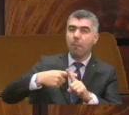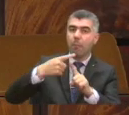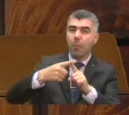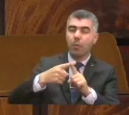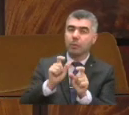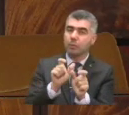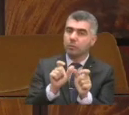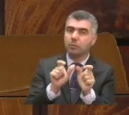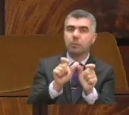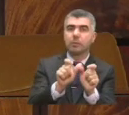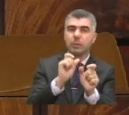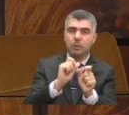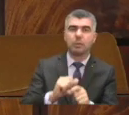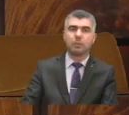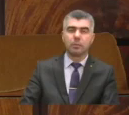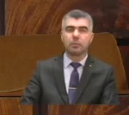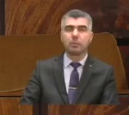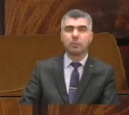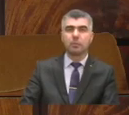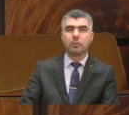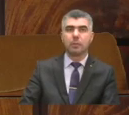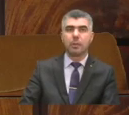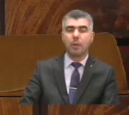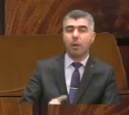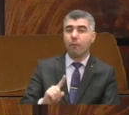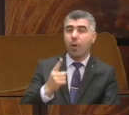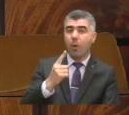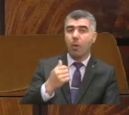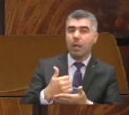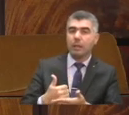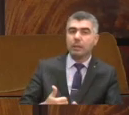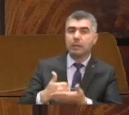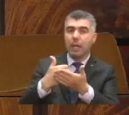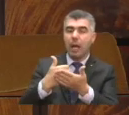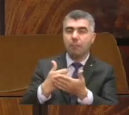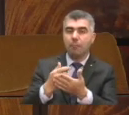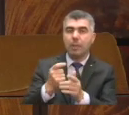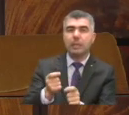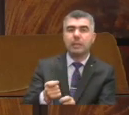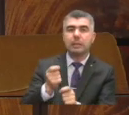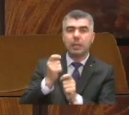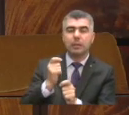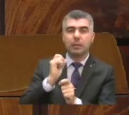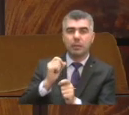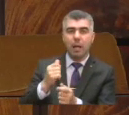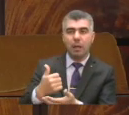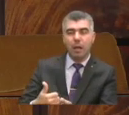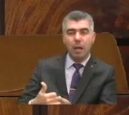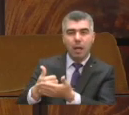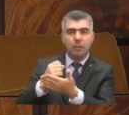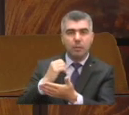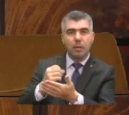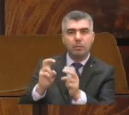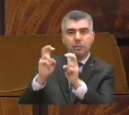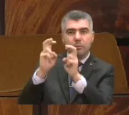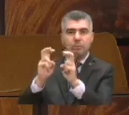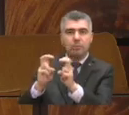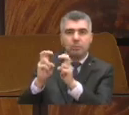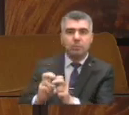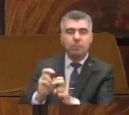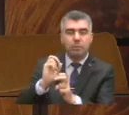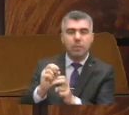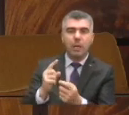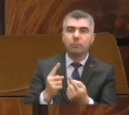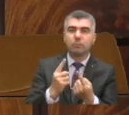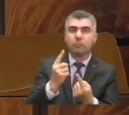بهذا القطاع، أولا من خلال الدعم المالي للصيادة للحيلولة دون ركود القطاع وما قد